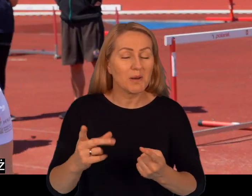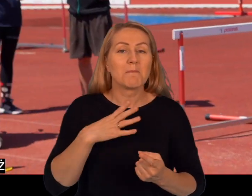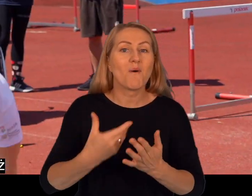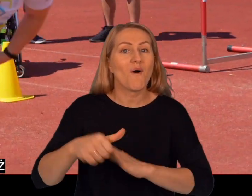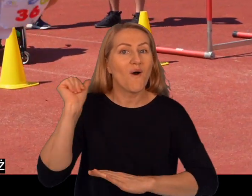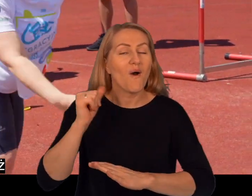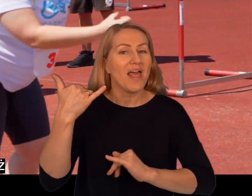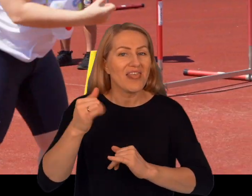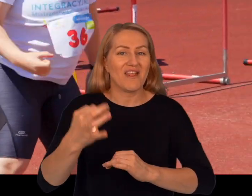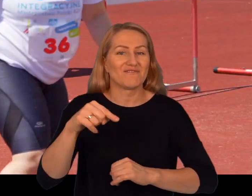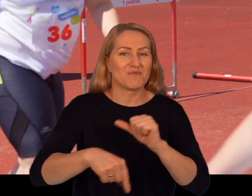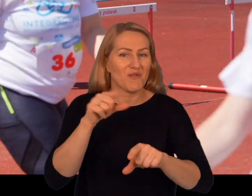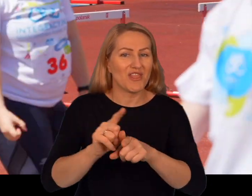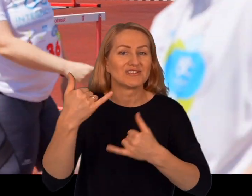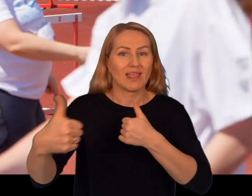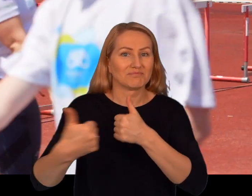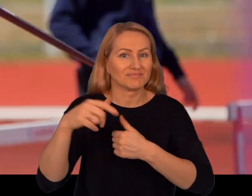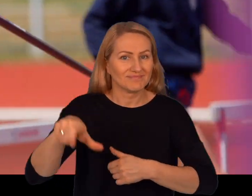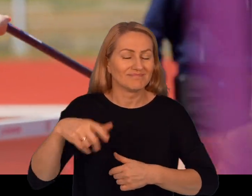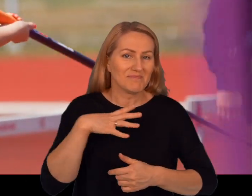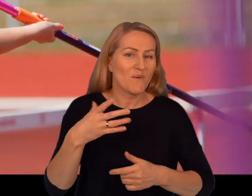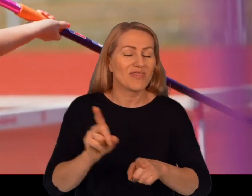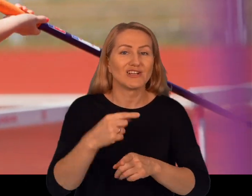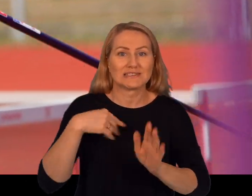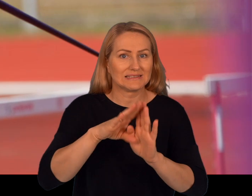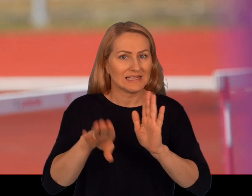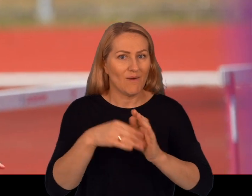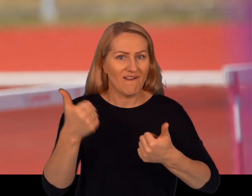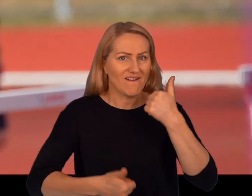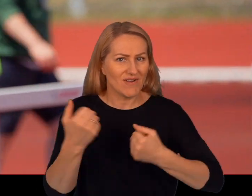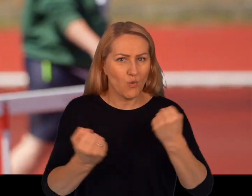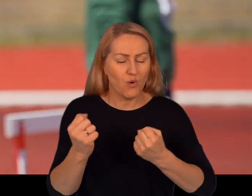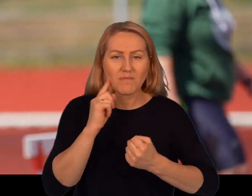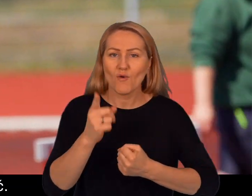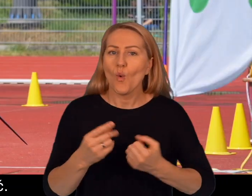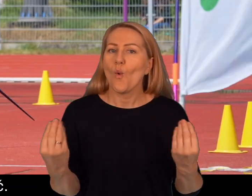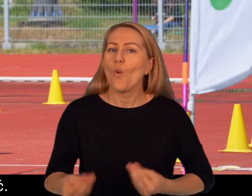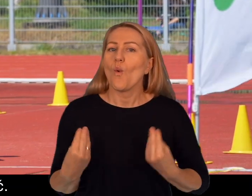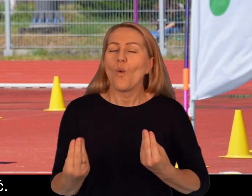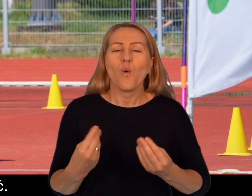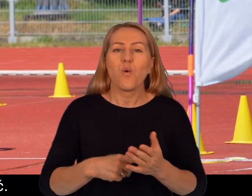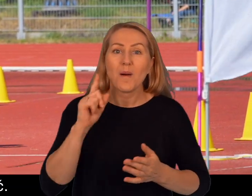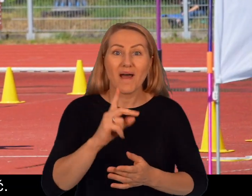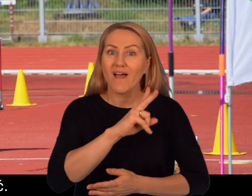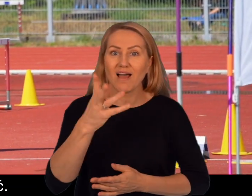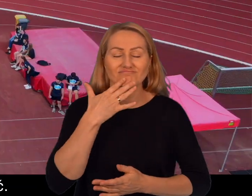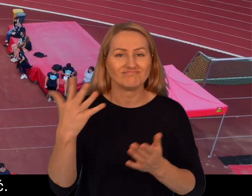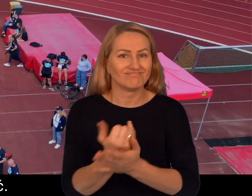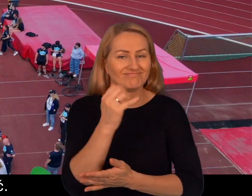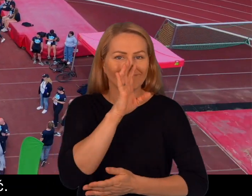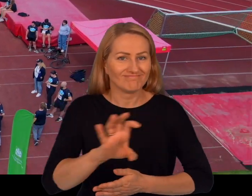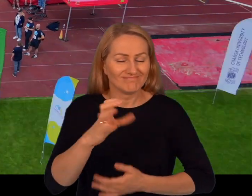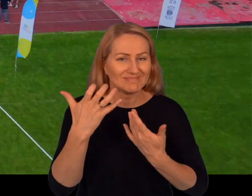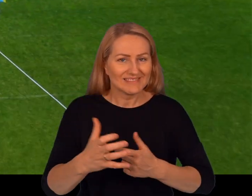inne przeciwniczki niż w zeszłym roku, więc nie wiadomo było czego się spodziewać. Cały czas trzeba było rywalizować i to było naprawdę coś, co każdy